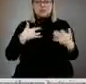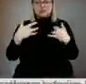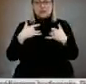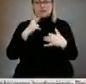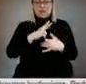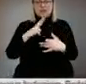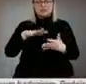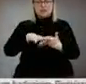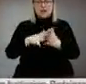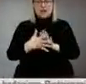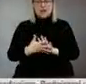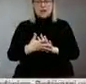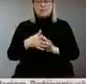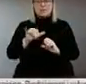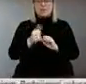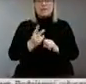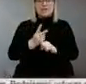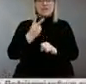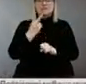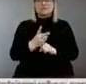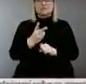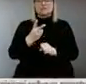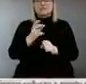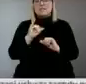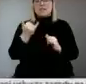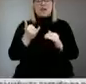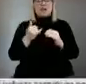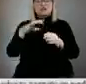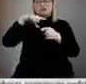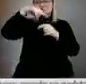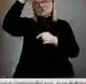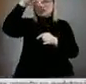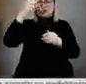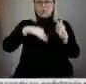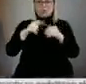rehabilitacja to jest jak wejście na Mount Everest. Nie możemy tyle czekać.